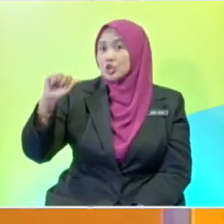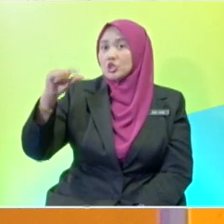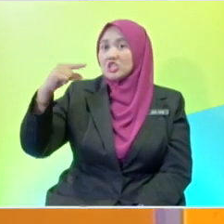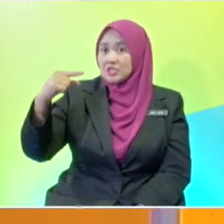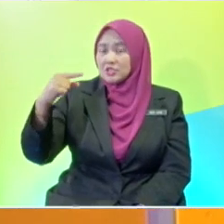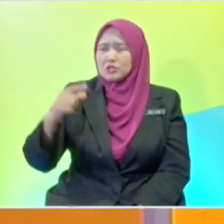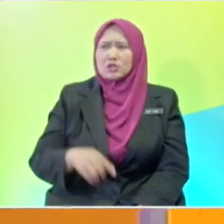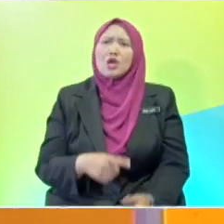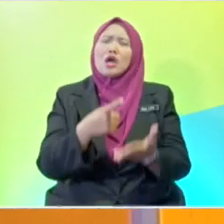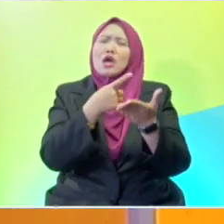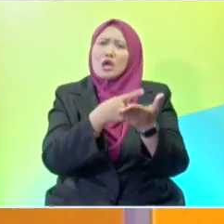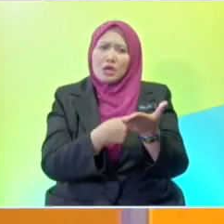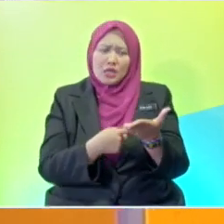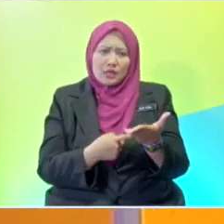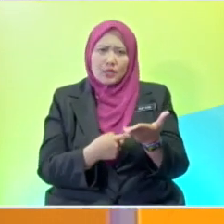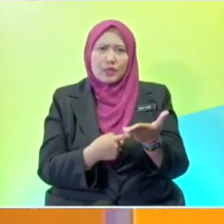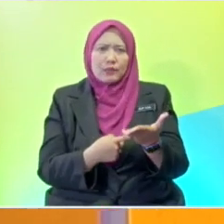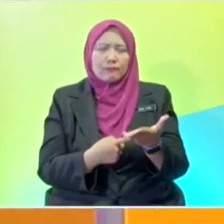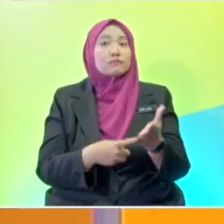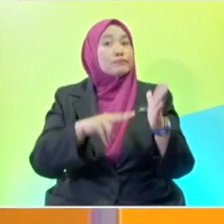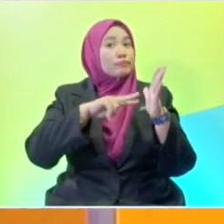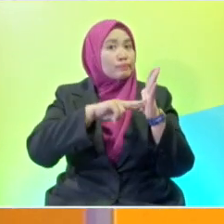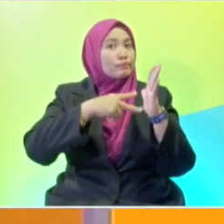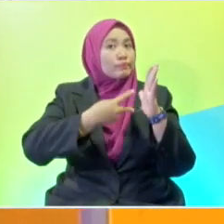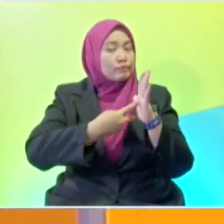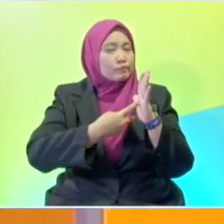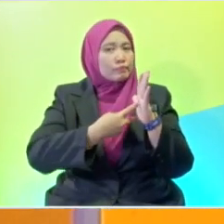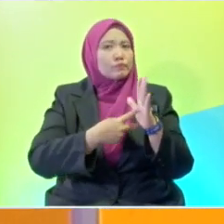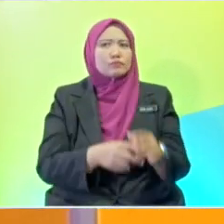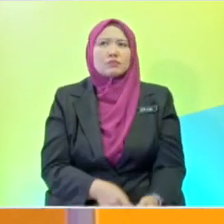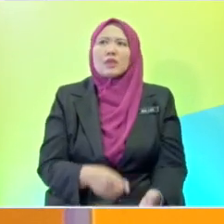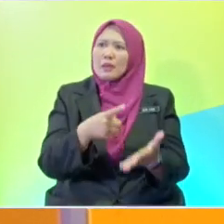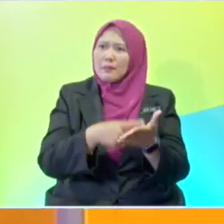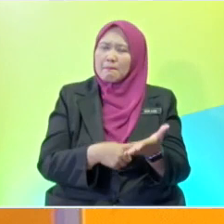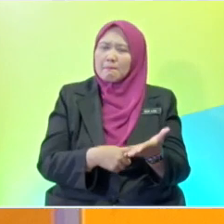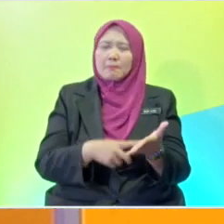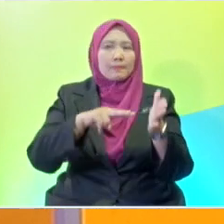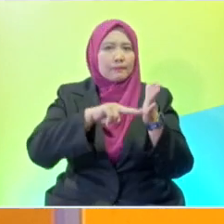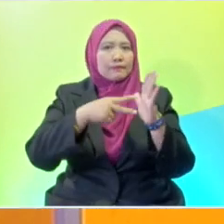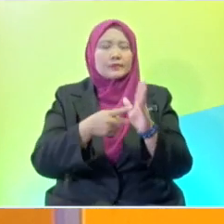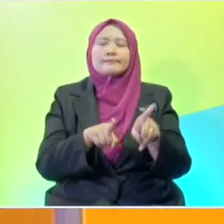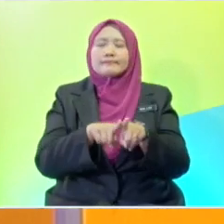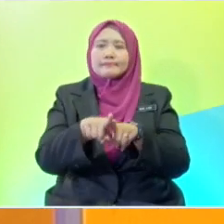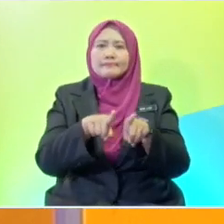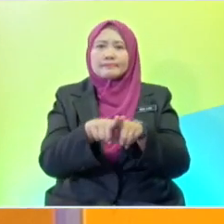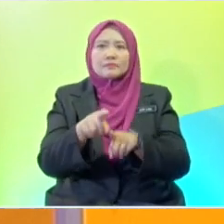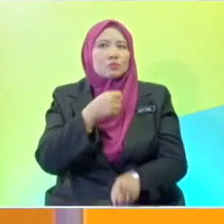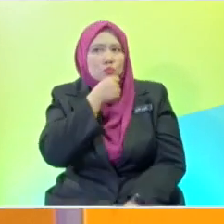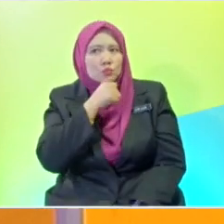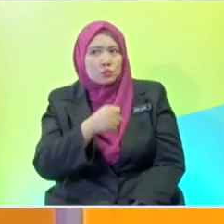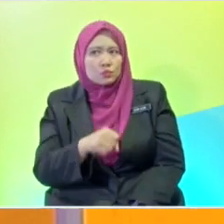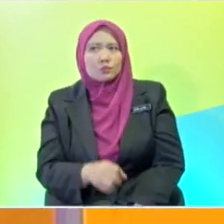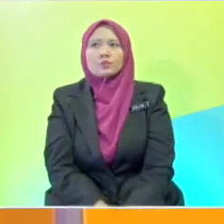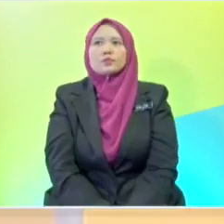ini jadi Apakah harganya definisi ya definisi jurontologi Oke kita pergi dulu pada pengenalan mata pelajaran ini